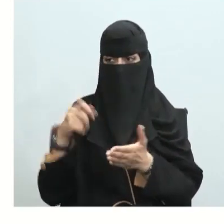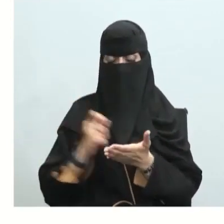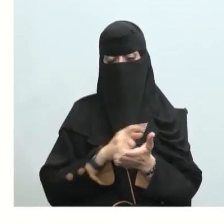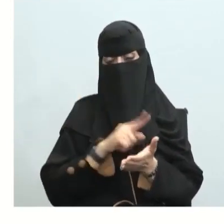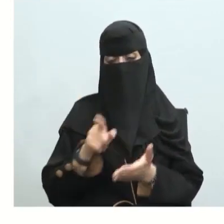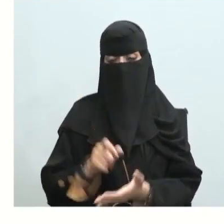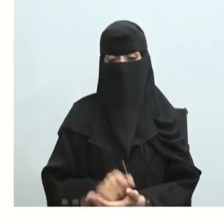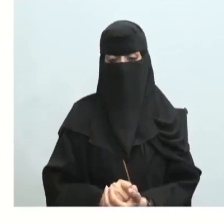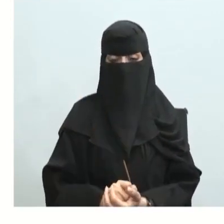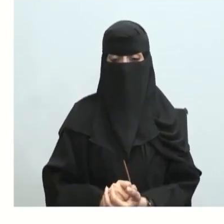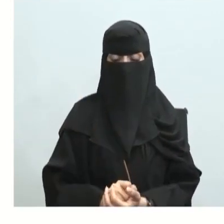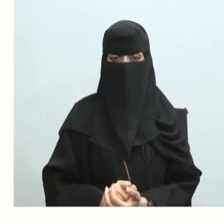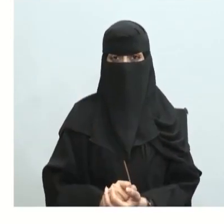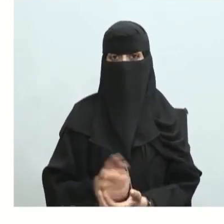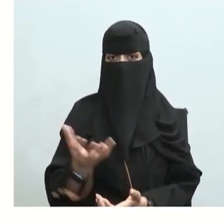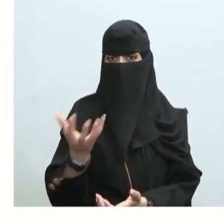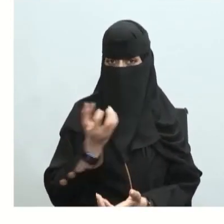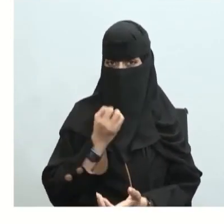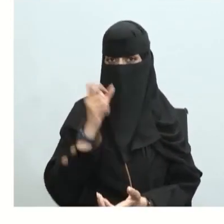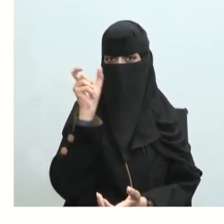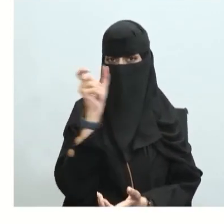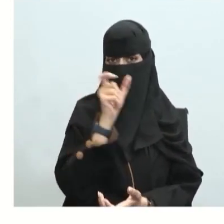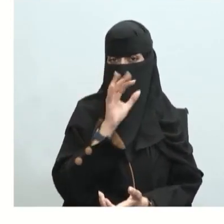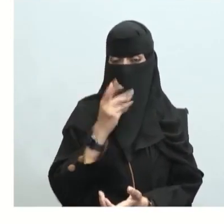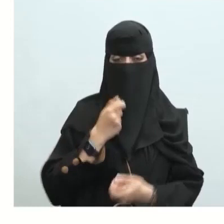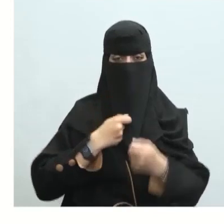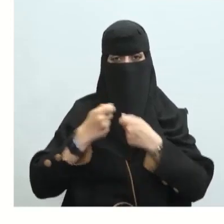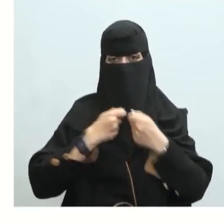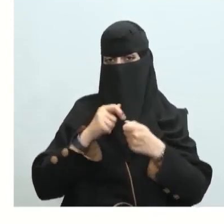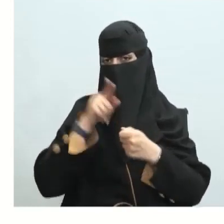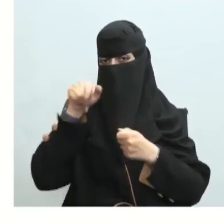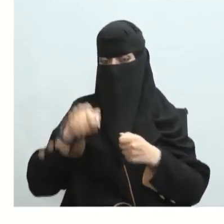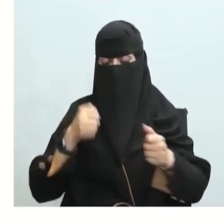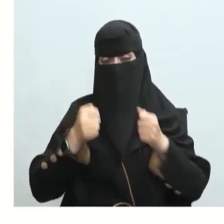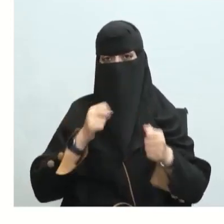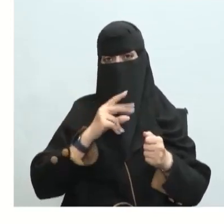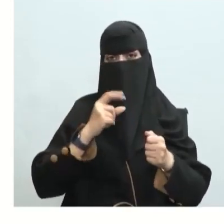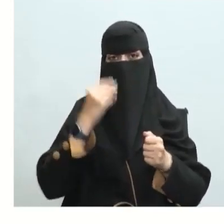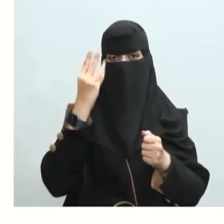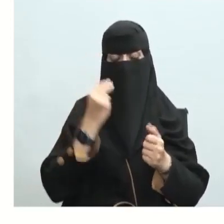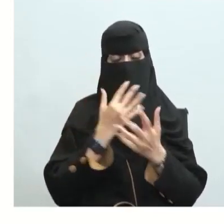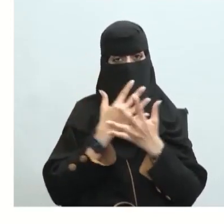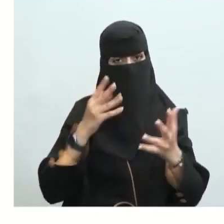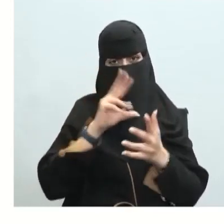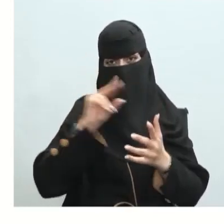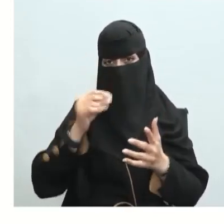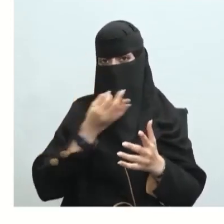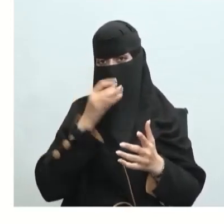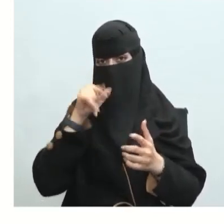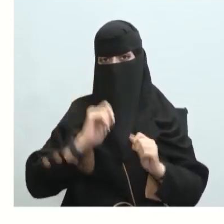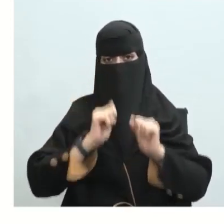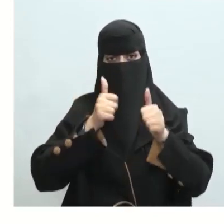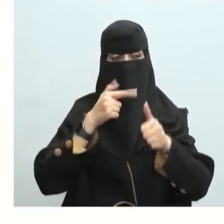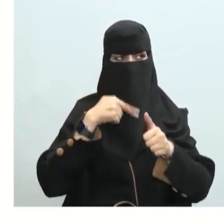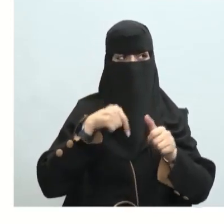ذلك وان ياتي ب بالفاظ كيف تسوق لهذه اذا كان عندك مثلا كميه كبيره كما قيل هنا في قدرتك